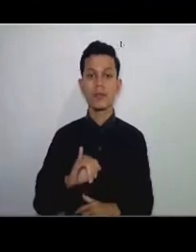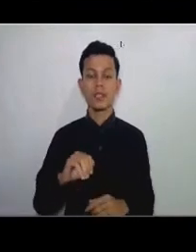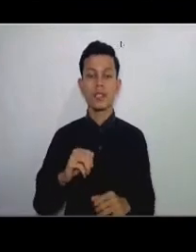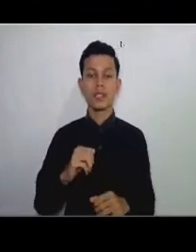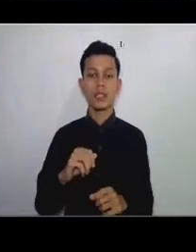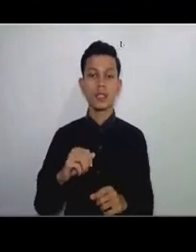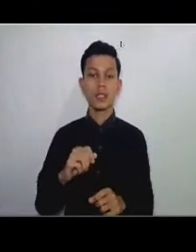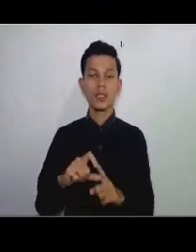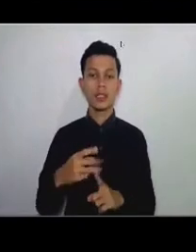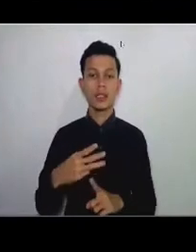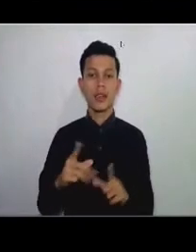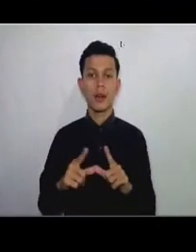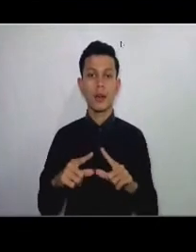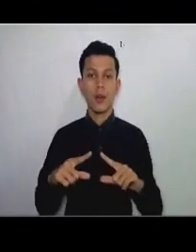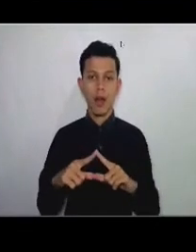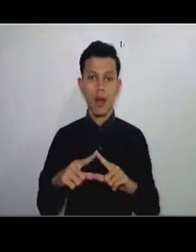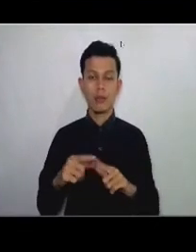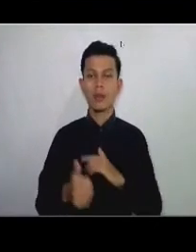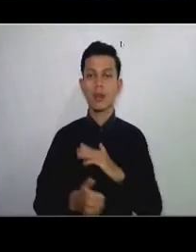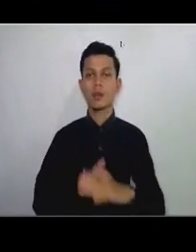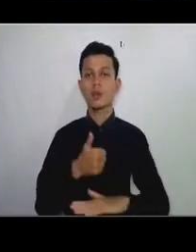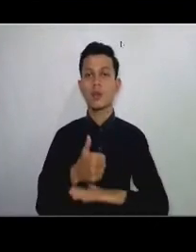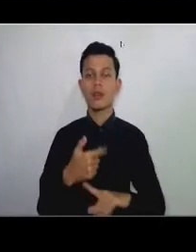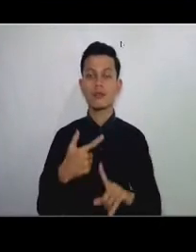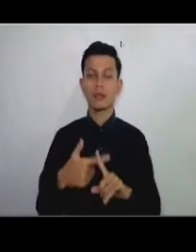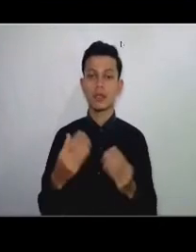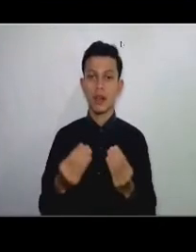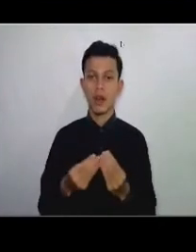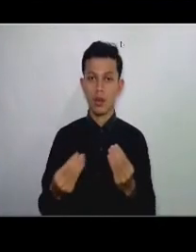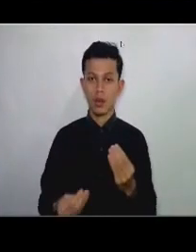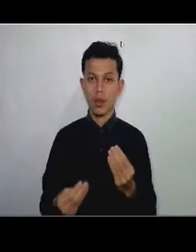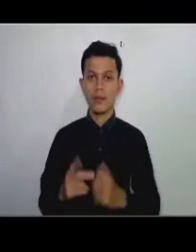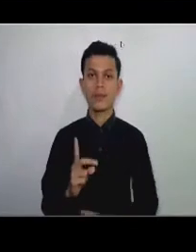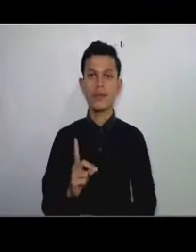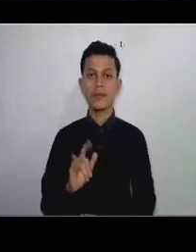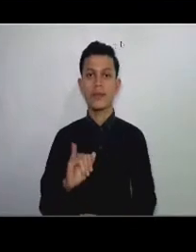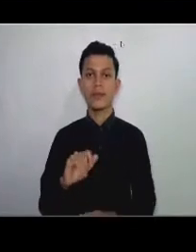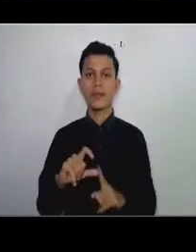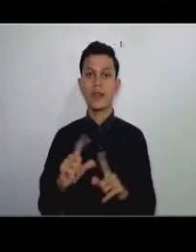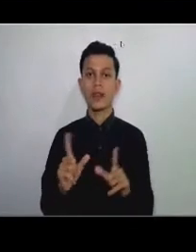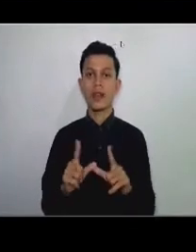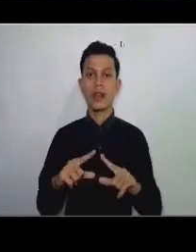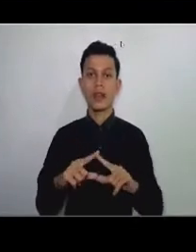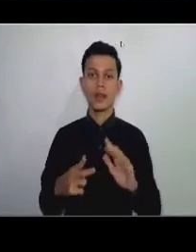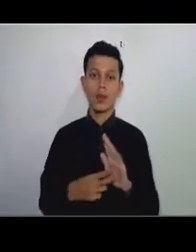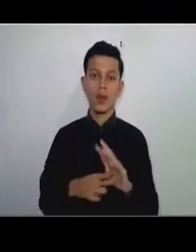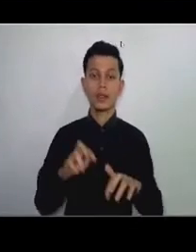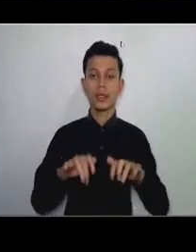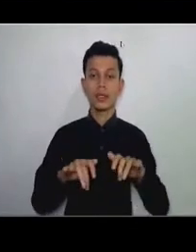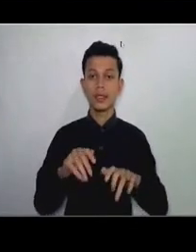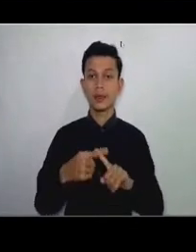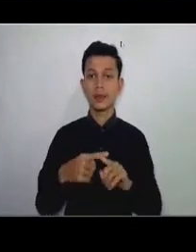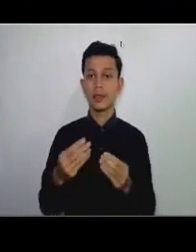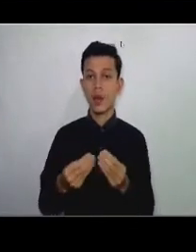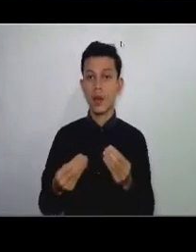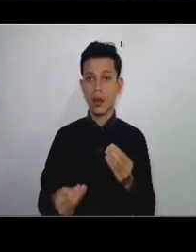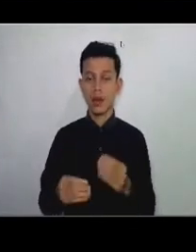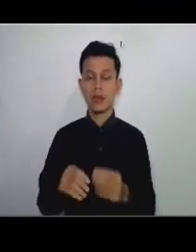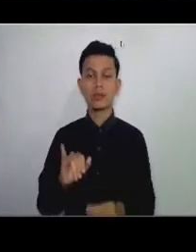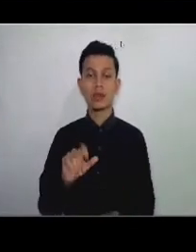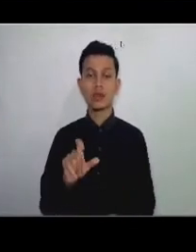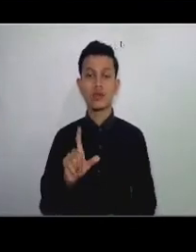palguna sebagai ketua merangkap anggota Ridwan Mansur sebagai sekretaris perangkap anggota dan yuliandri